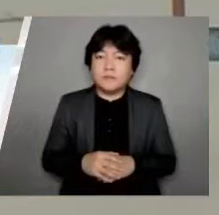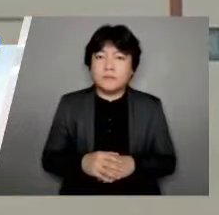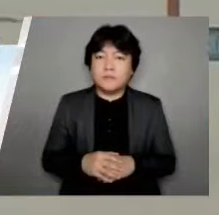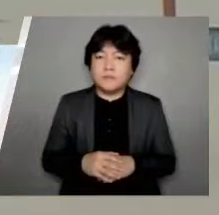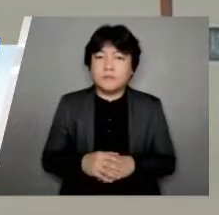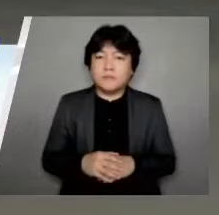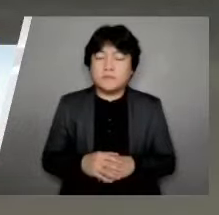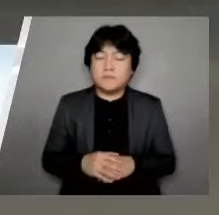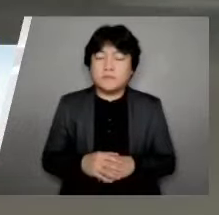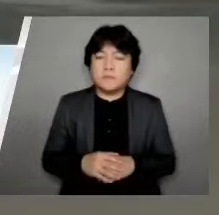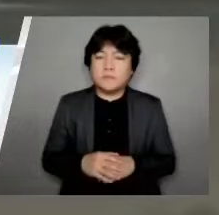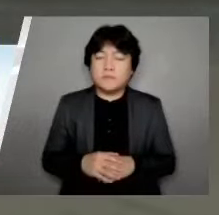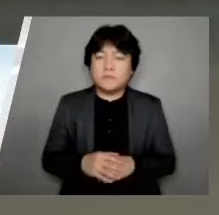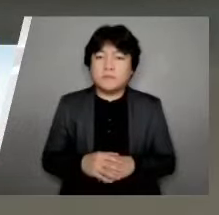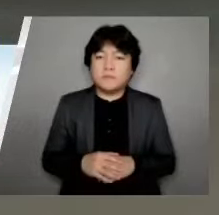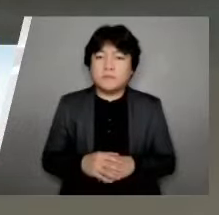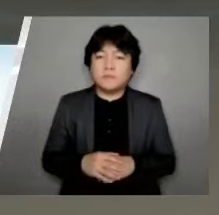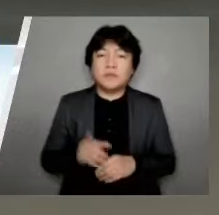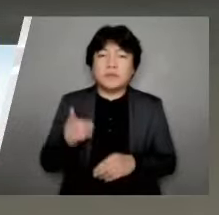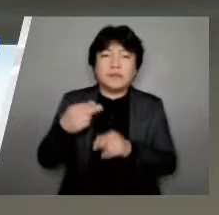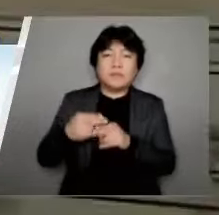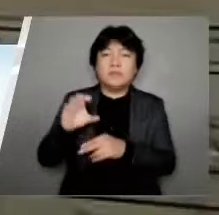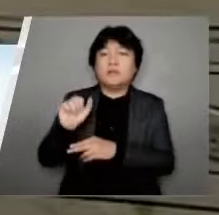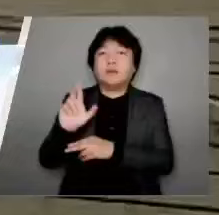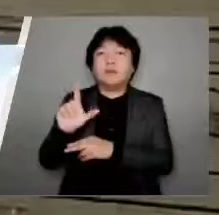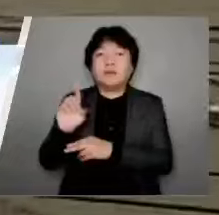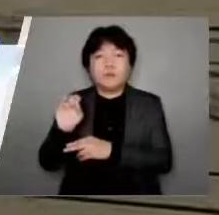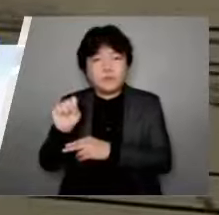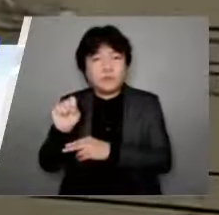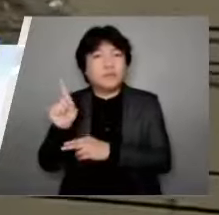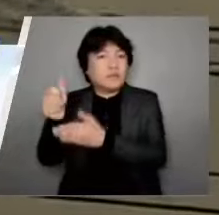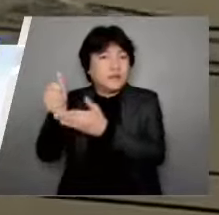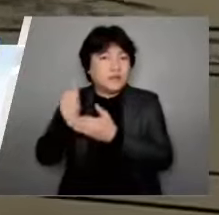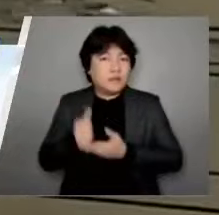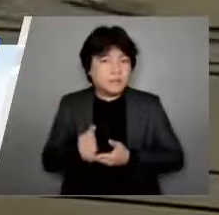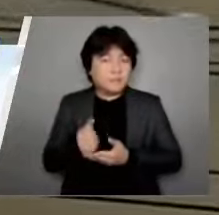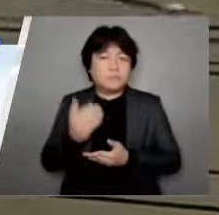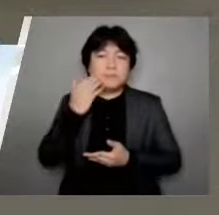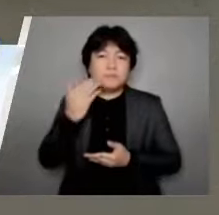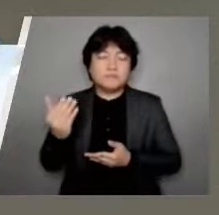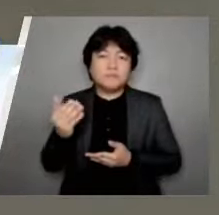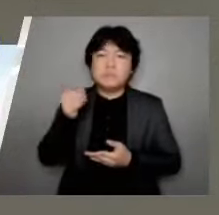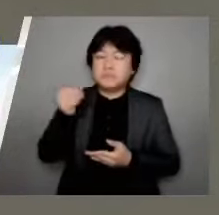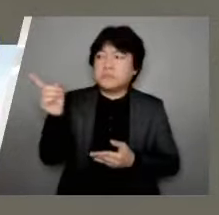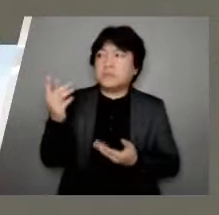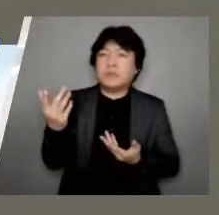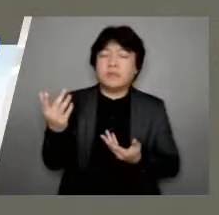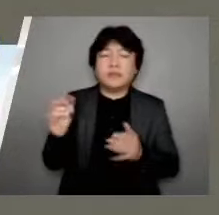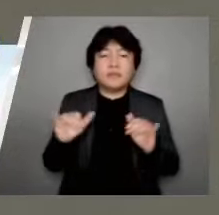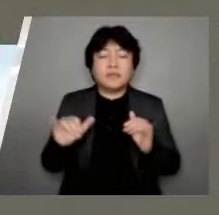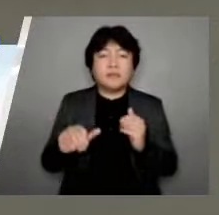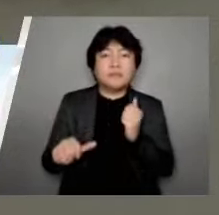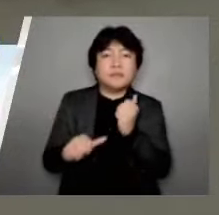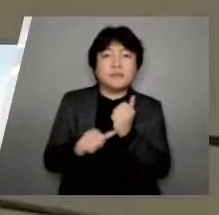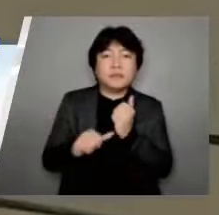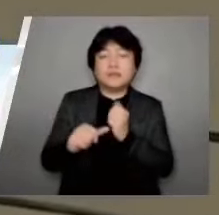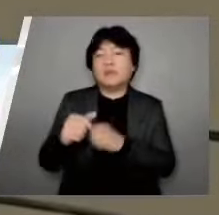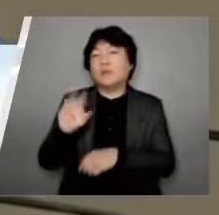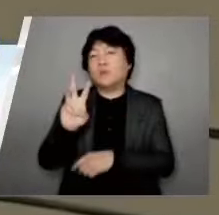RD Carlos Ermita Albert, ask us what they can do to help, ganyan din si Secretary Gatsalian